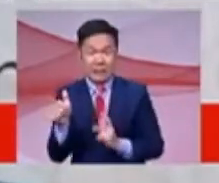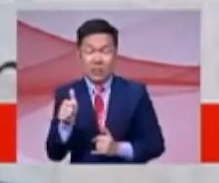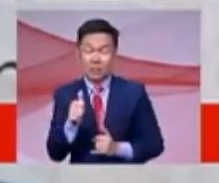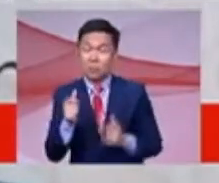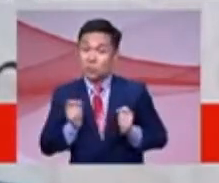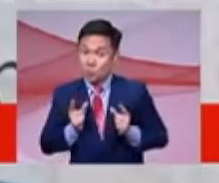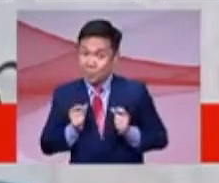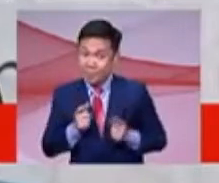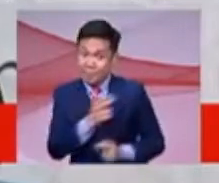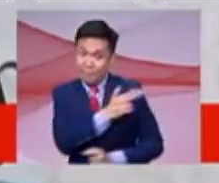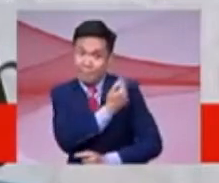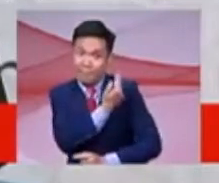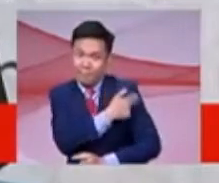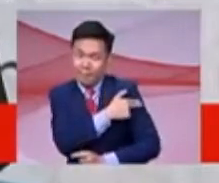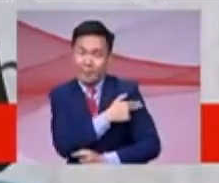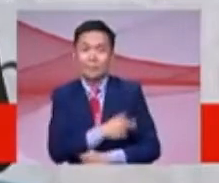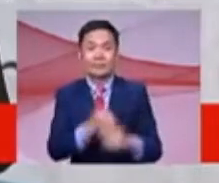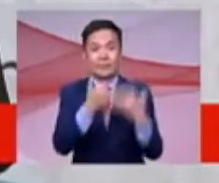swasta setakat ini